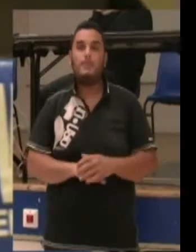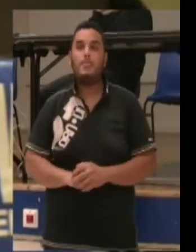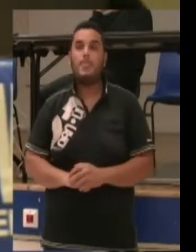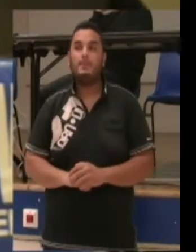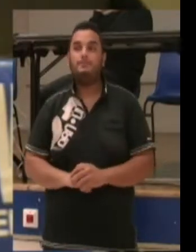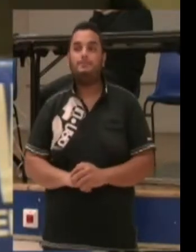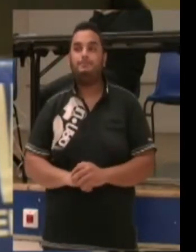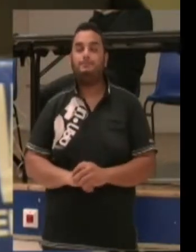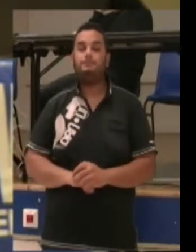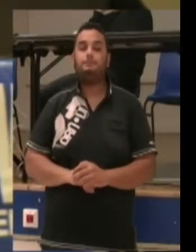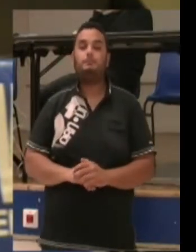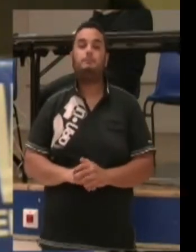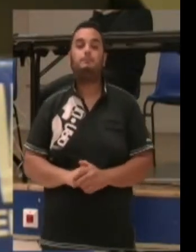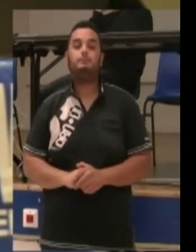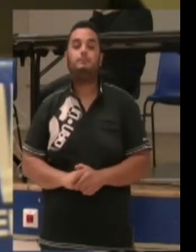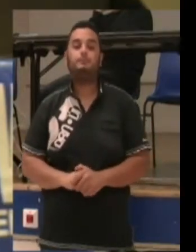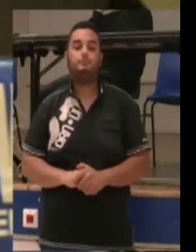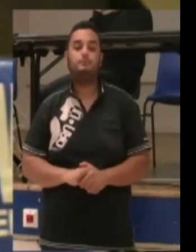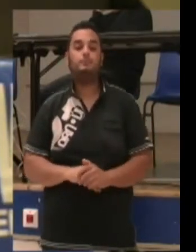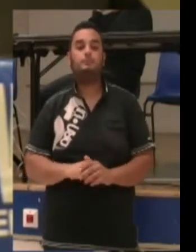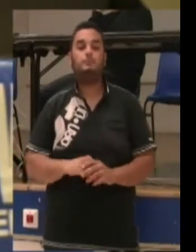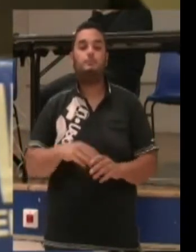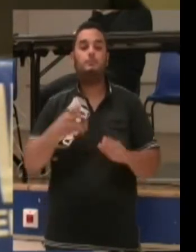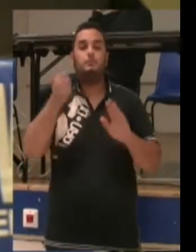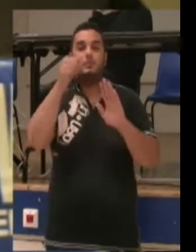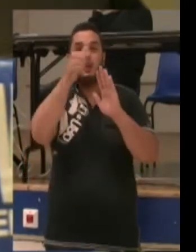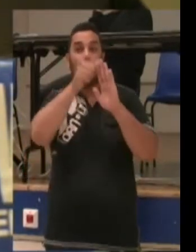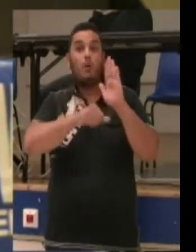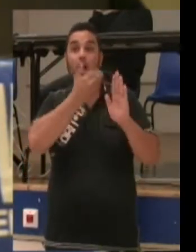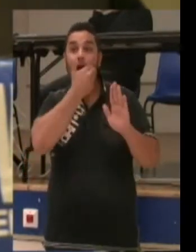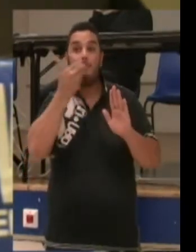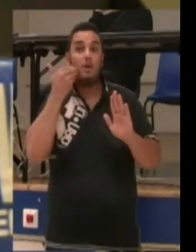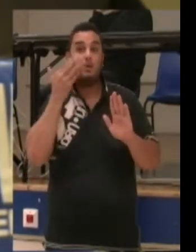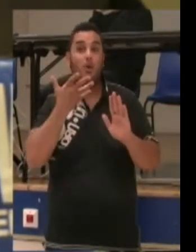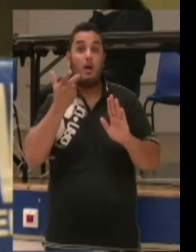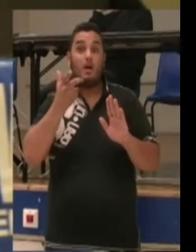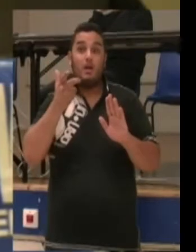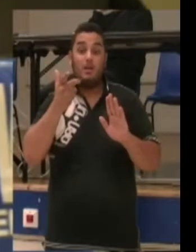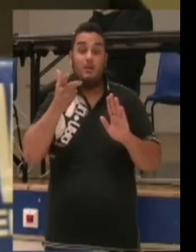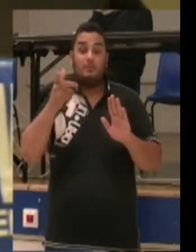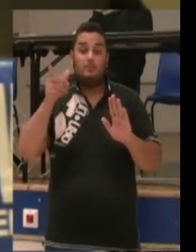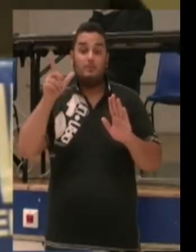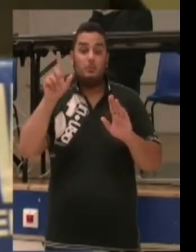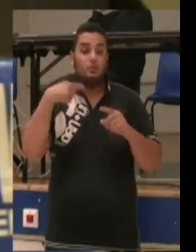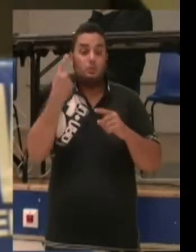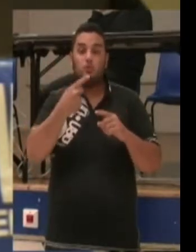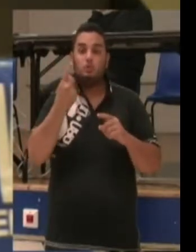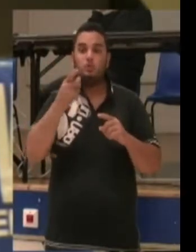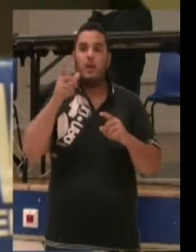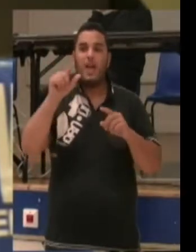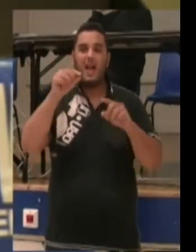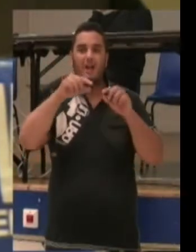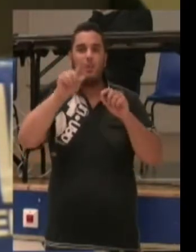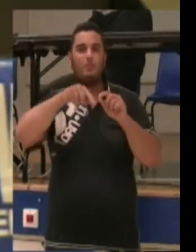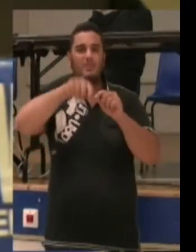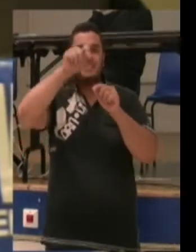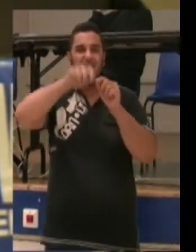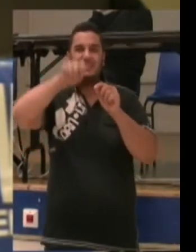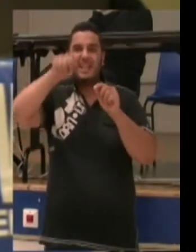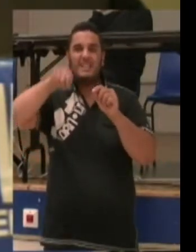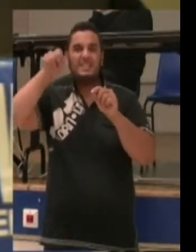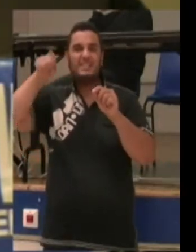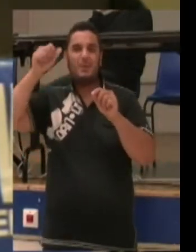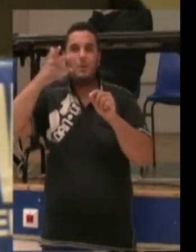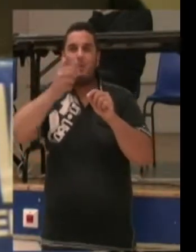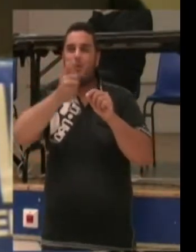qui malheureusement est devenu plutôt un mois dans lequel les statistiques le montrent, où les musulmans consomment plus que d'habitude, ce qui n'est pas normal. Où